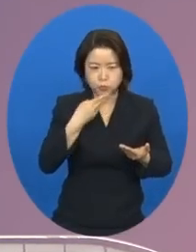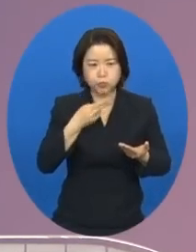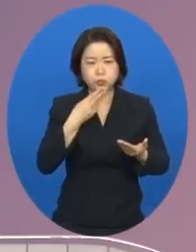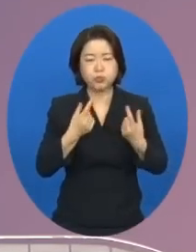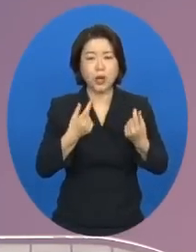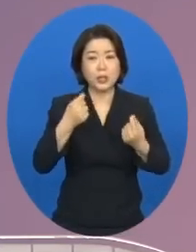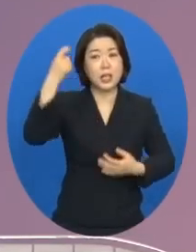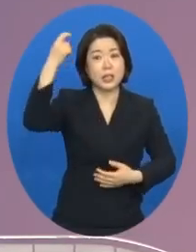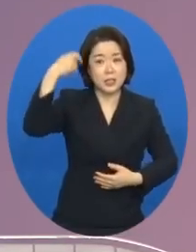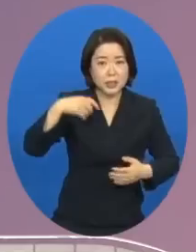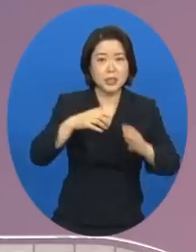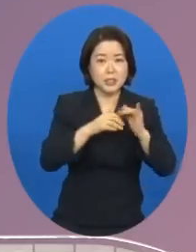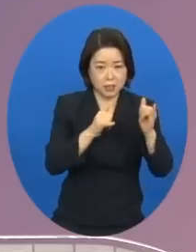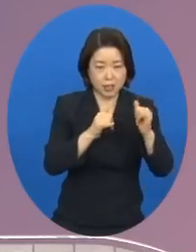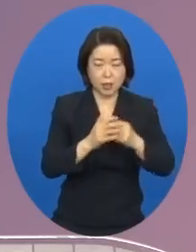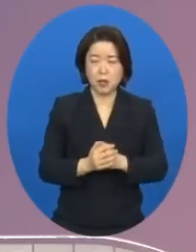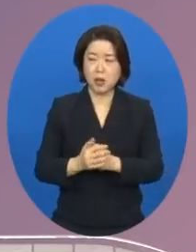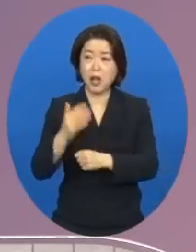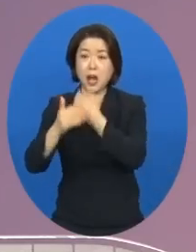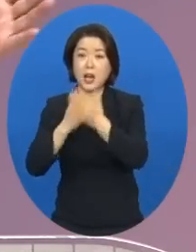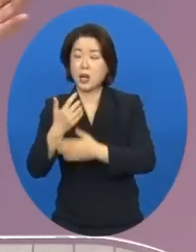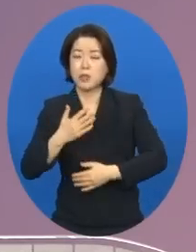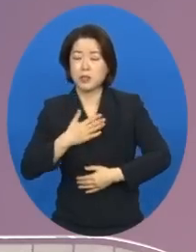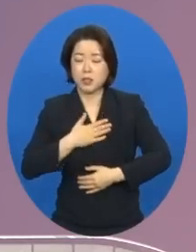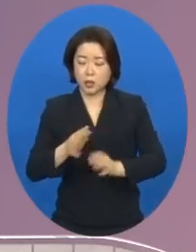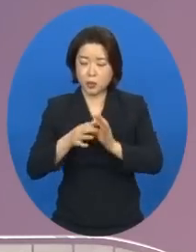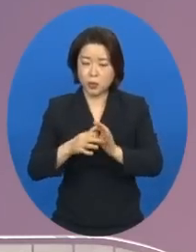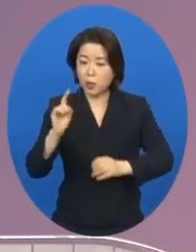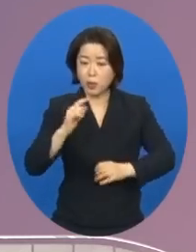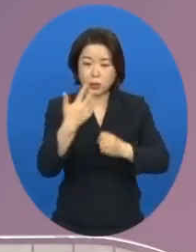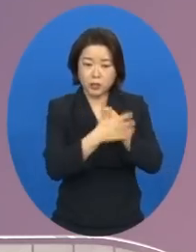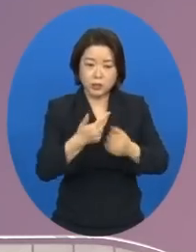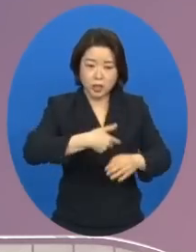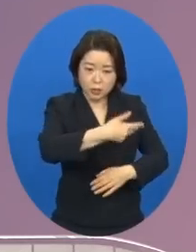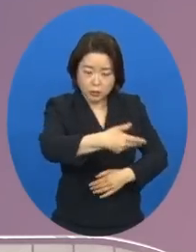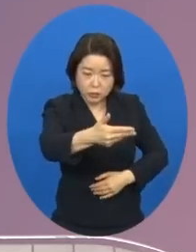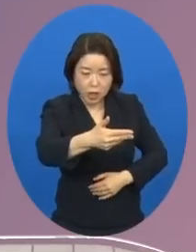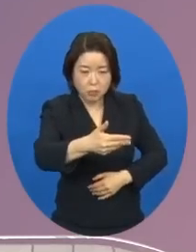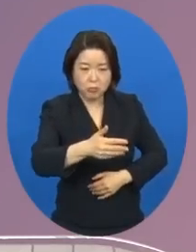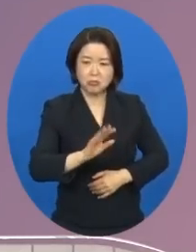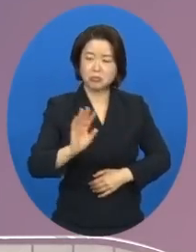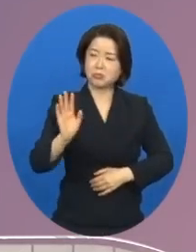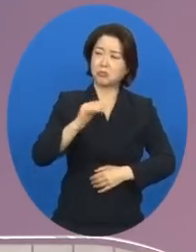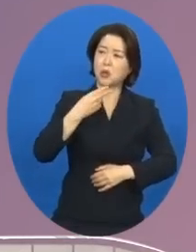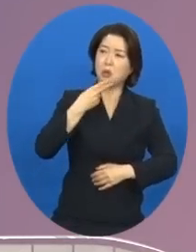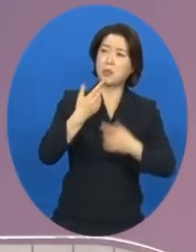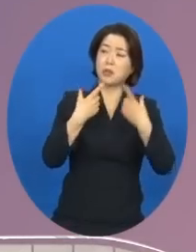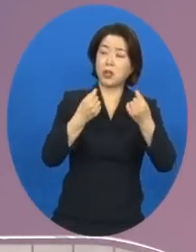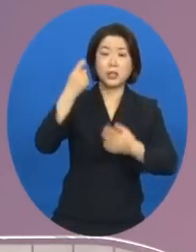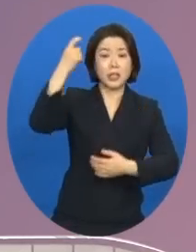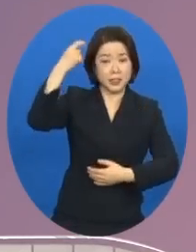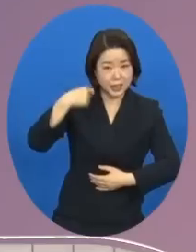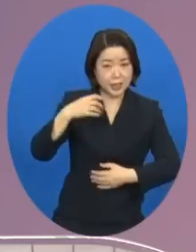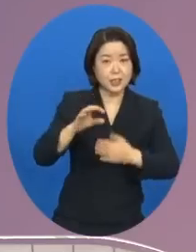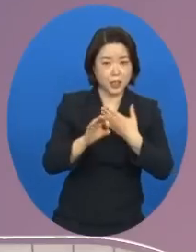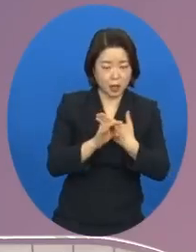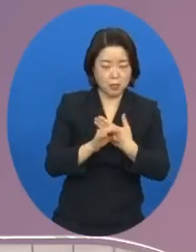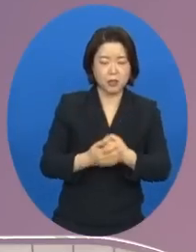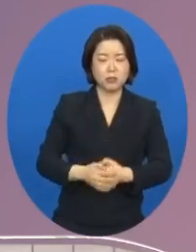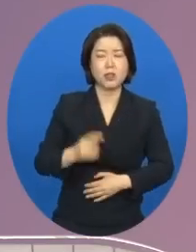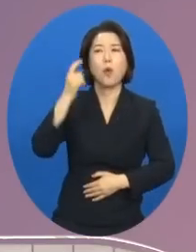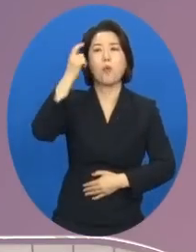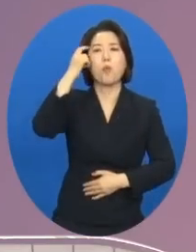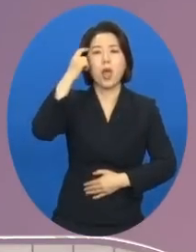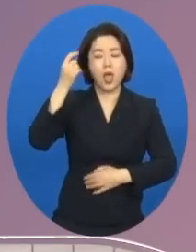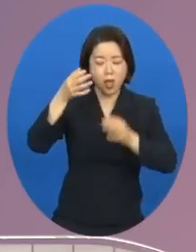또는 하나님이 나를 통하여 어떤 은혜를 흘려가도록 하지는 않으시는 것 같아 한다면, 왜